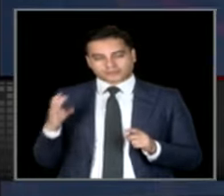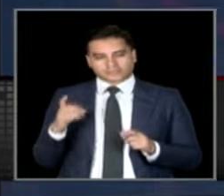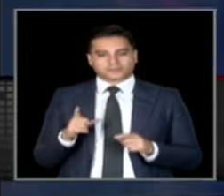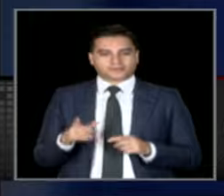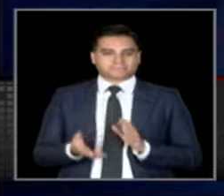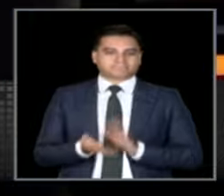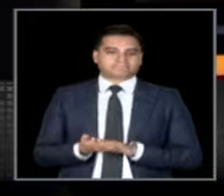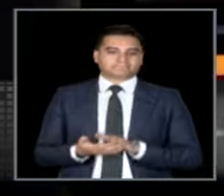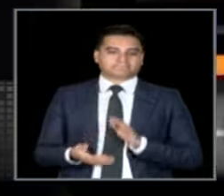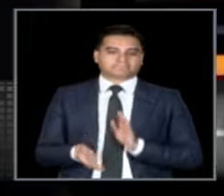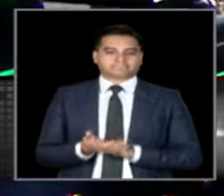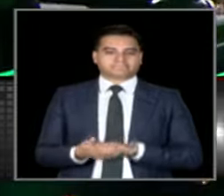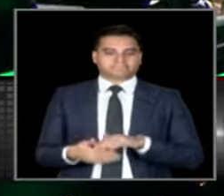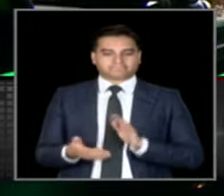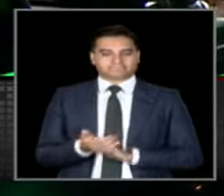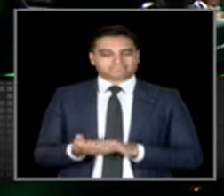صحيحة.